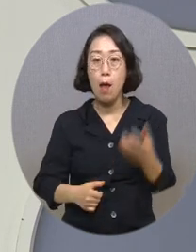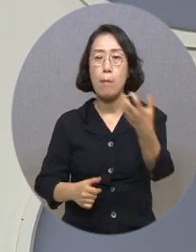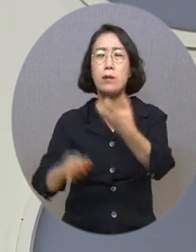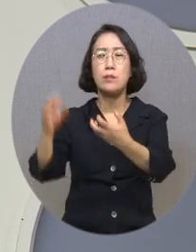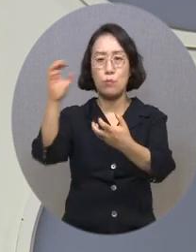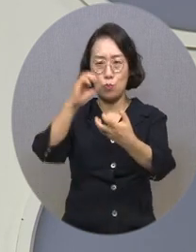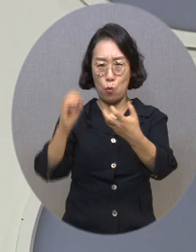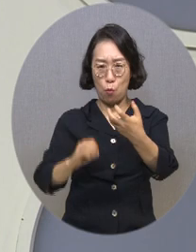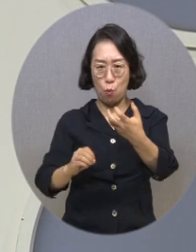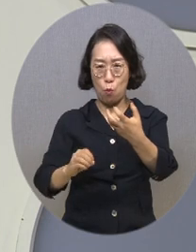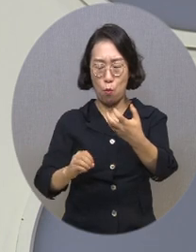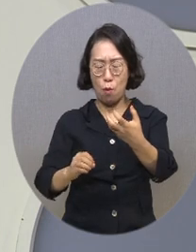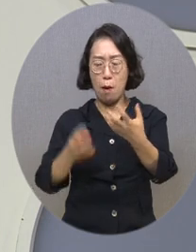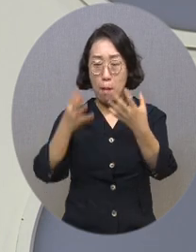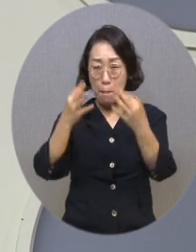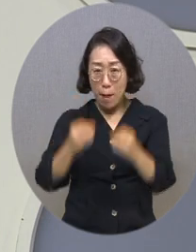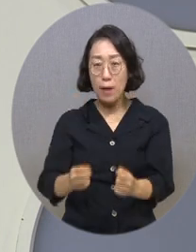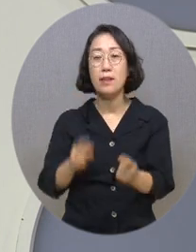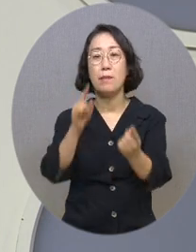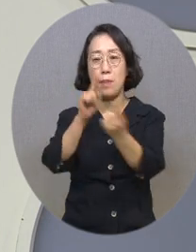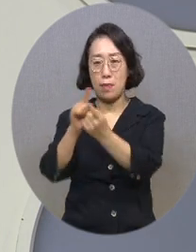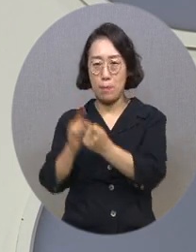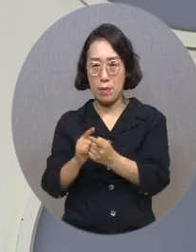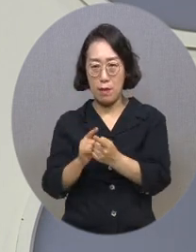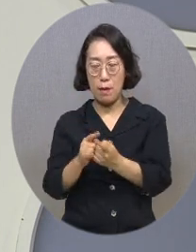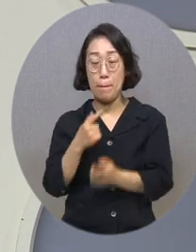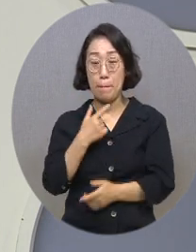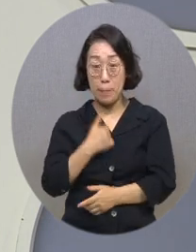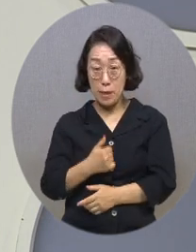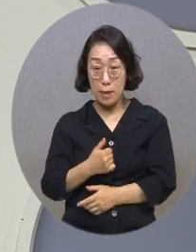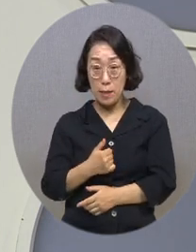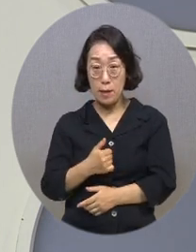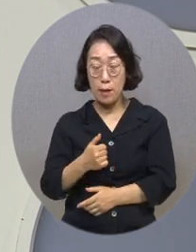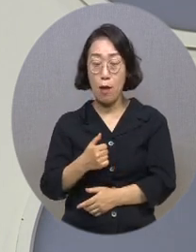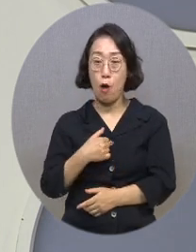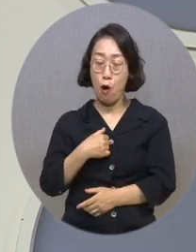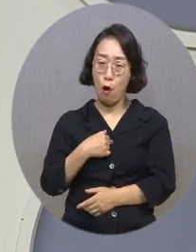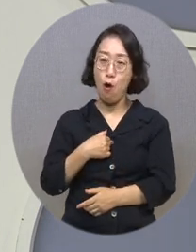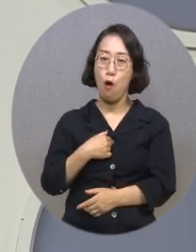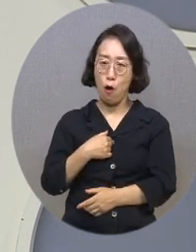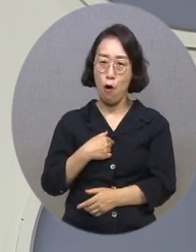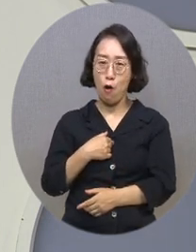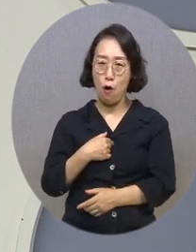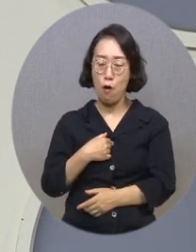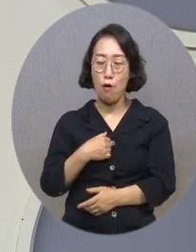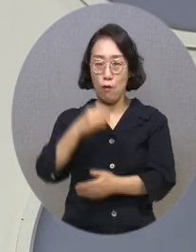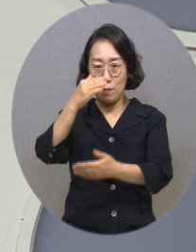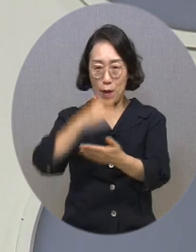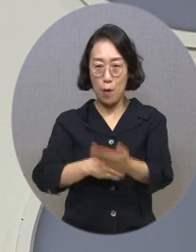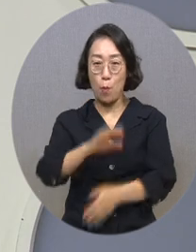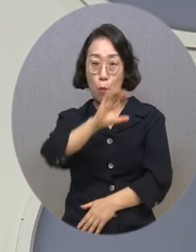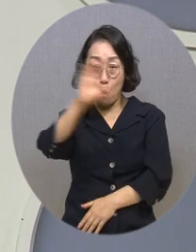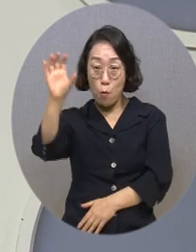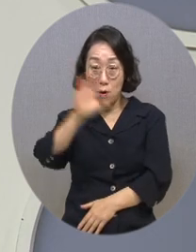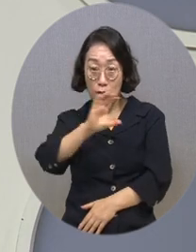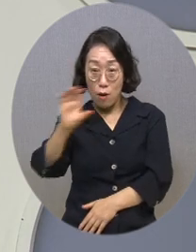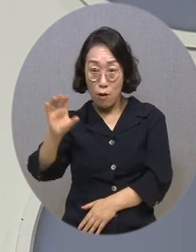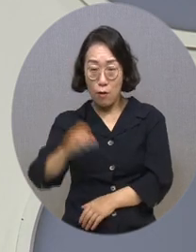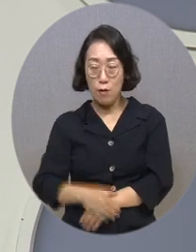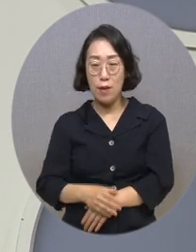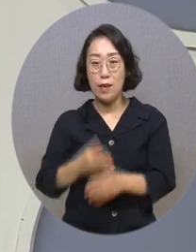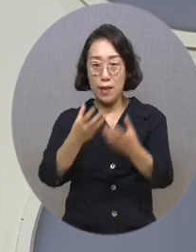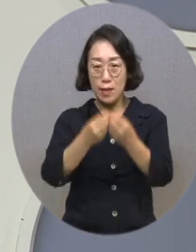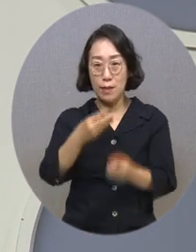80%라는 건 대단한 숫자거든요. 그렇죠. 그 많은 사람들을 만나갖고 이렇게 기사 공개를 하고 예를 들어서 뭐